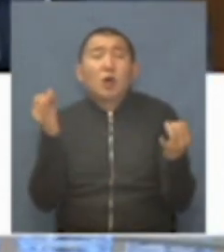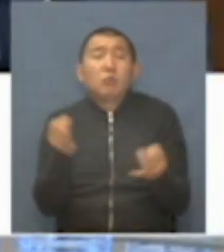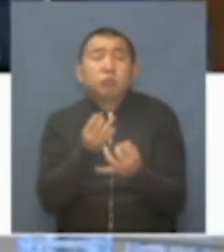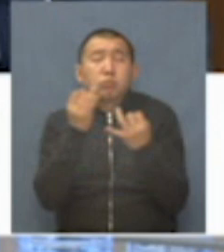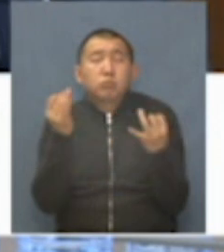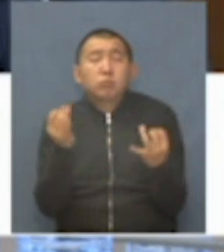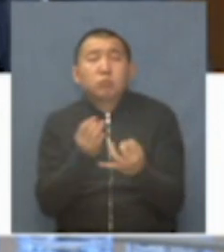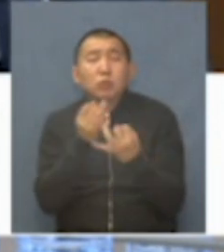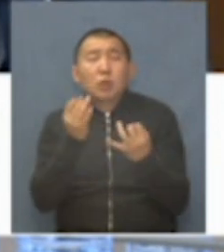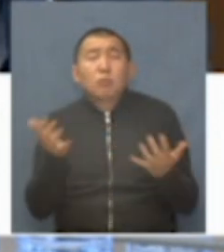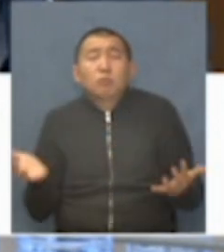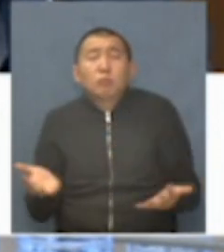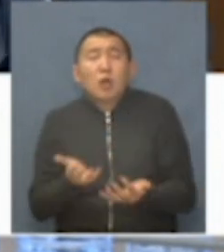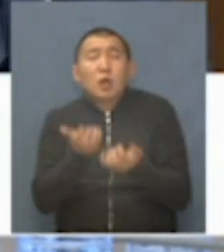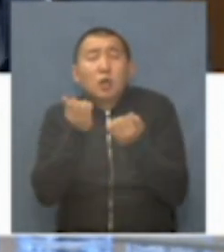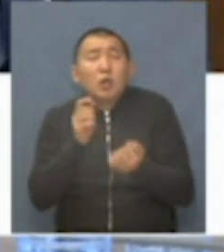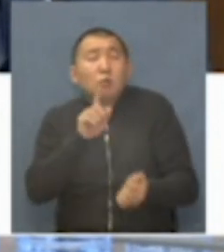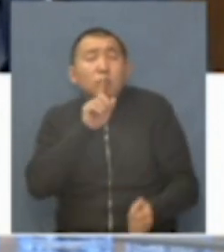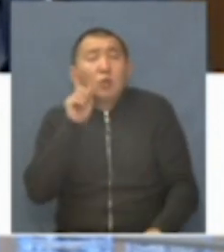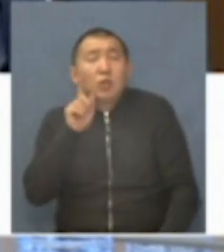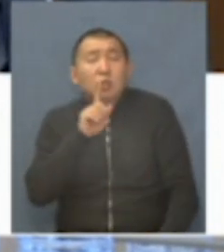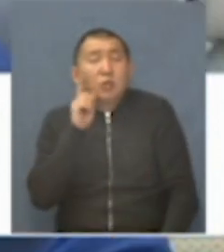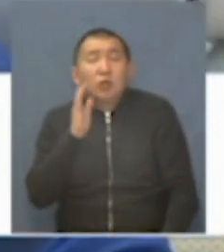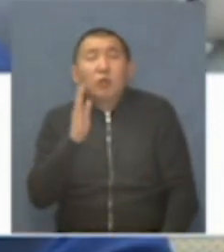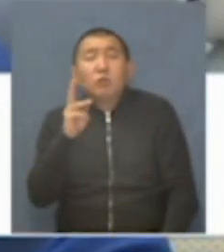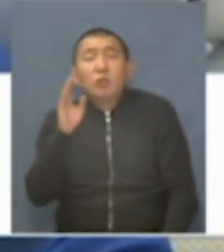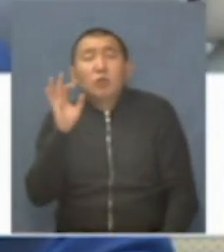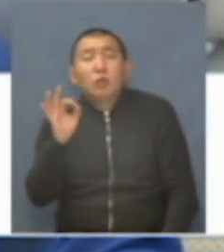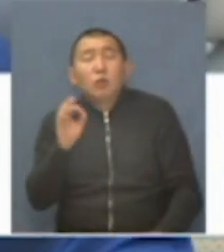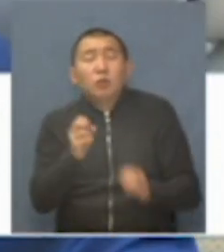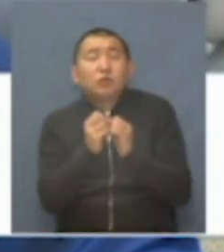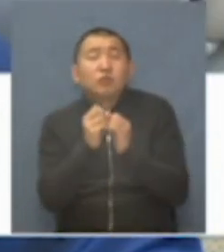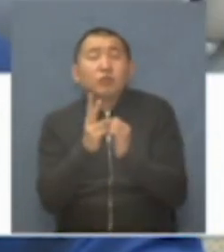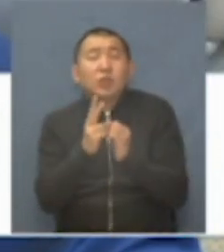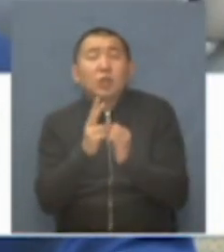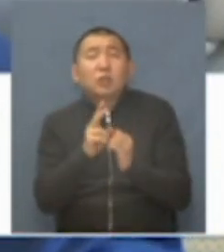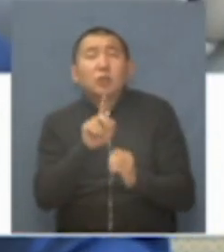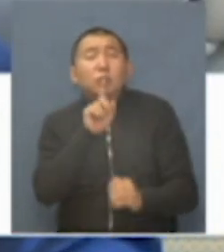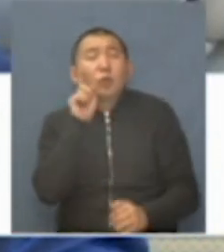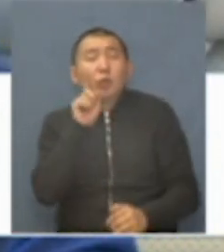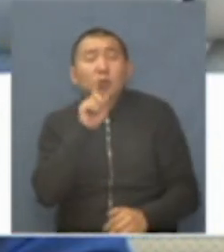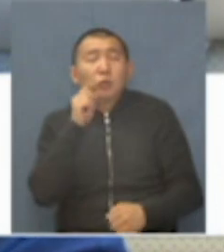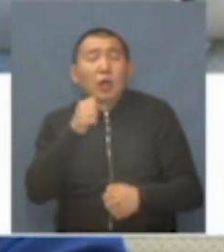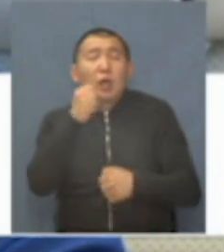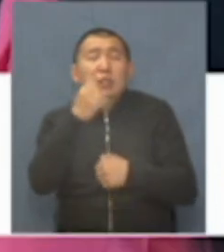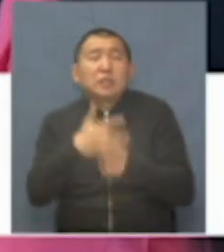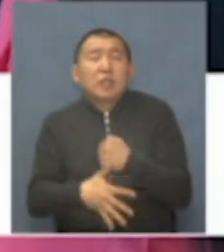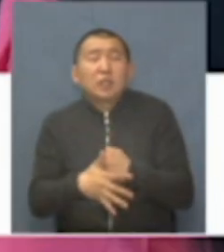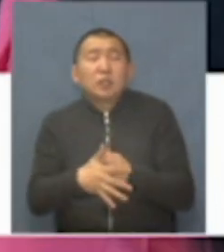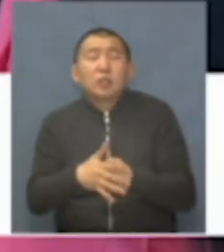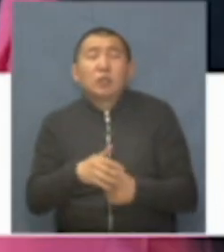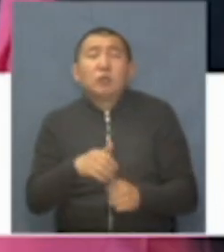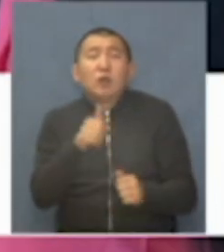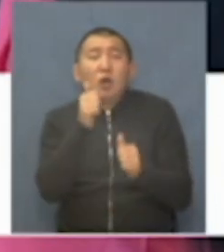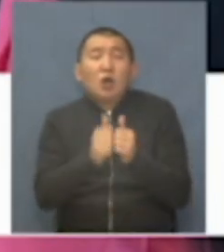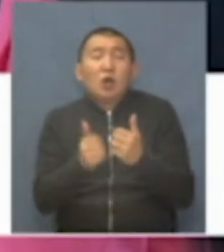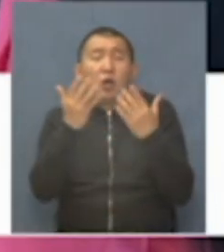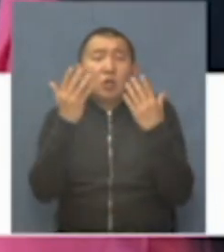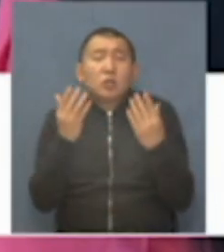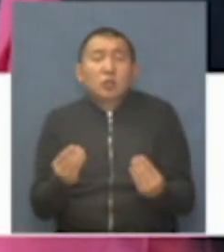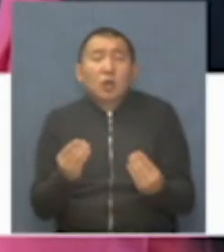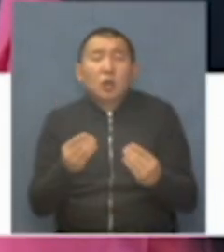молодежи региона. Так, в Восточно-Казахстанской области действуют 12 молодежных ресурсных центров, которые на ежедневной основе